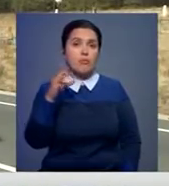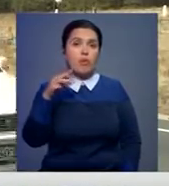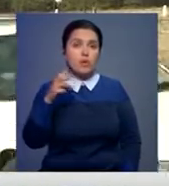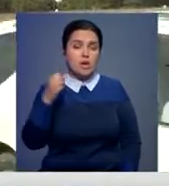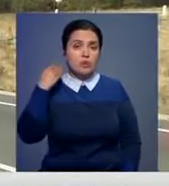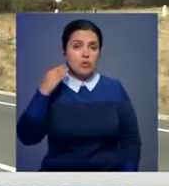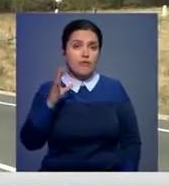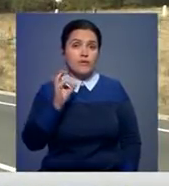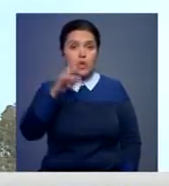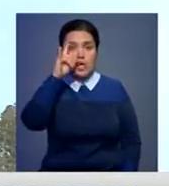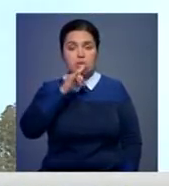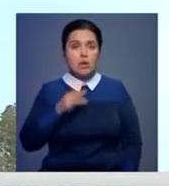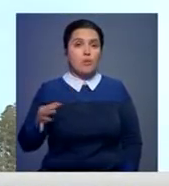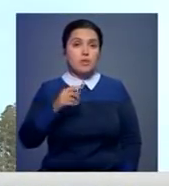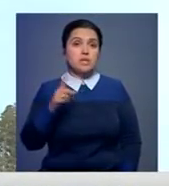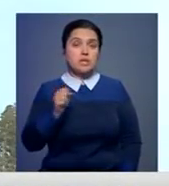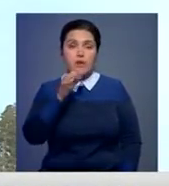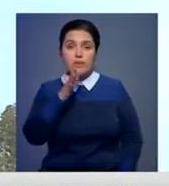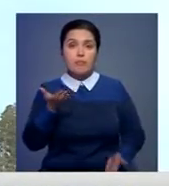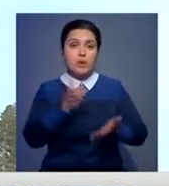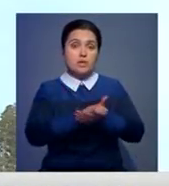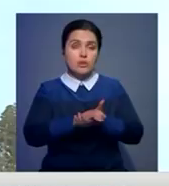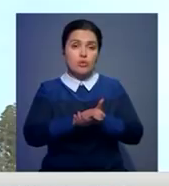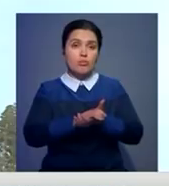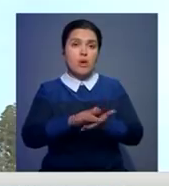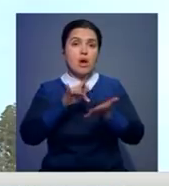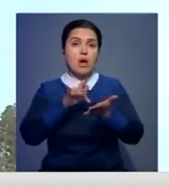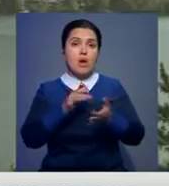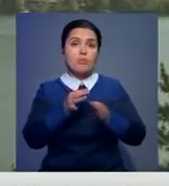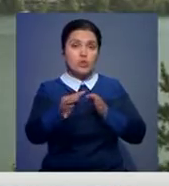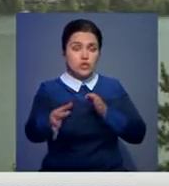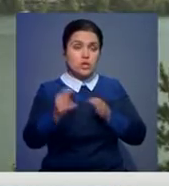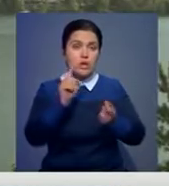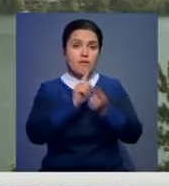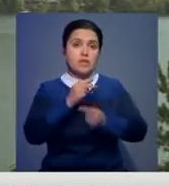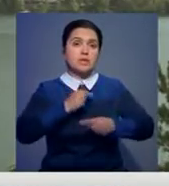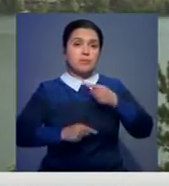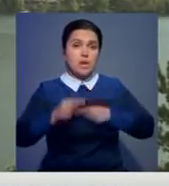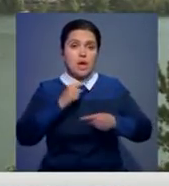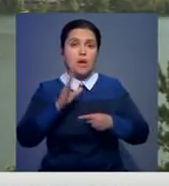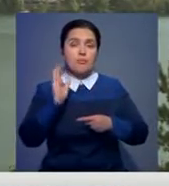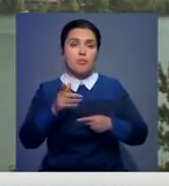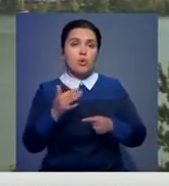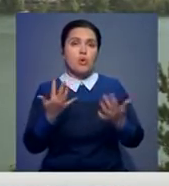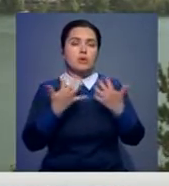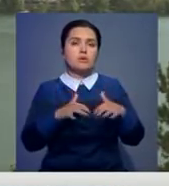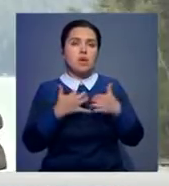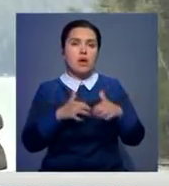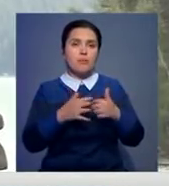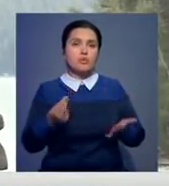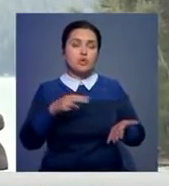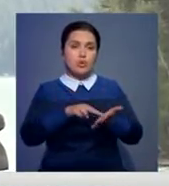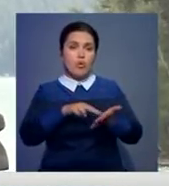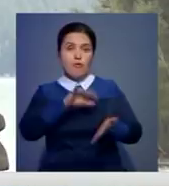Туркестанской и Восточно-Казахстанской областях. За время ознакомительного путешествия они встретятся с предпринимателями и составят прайс-листы.